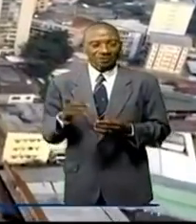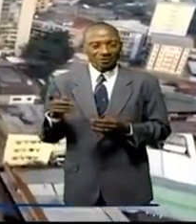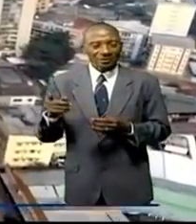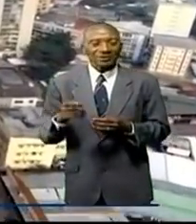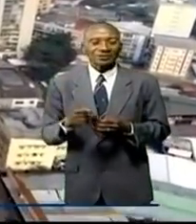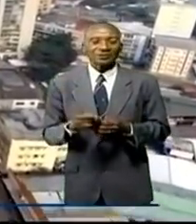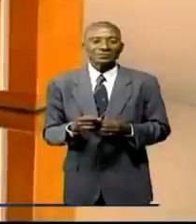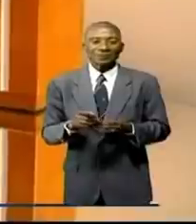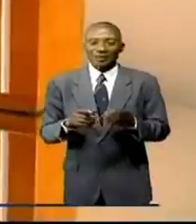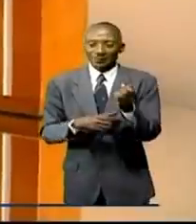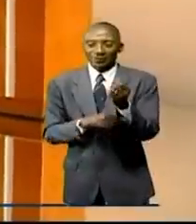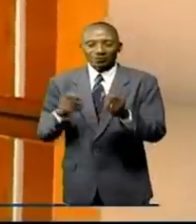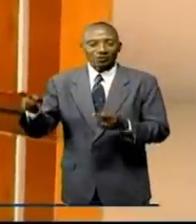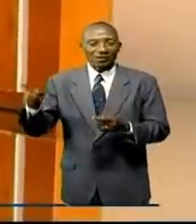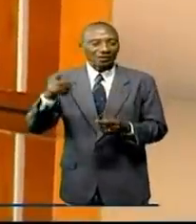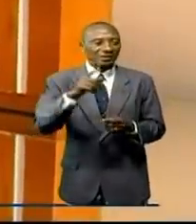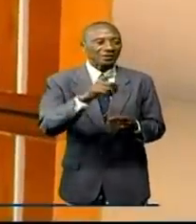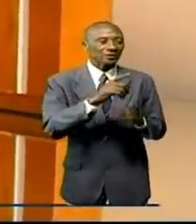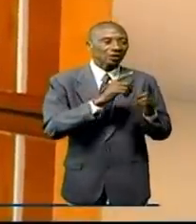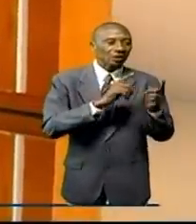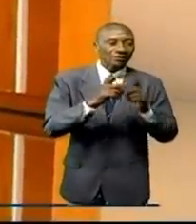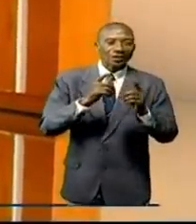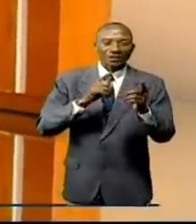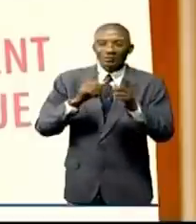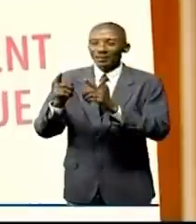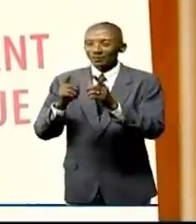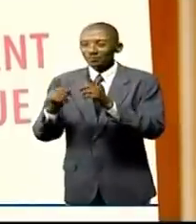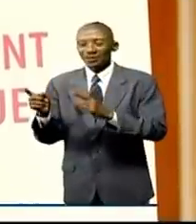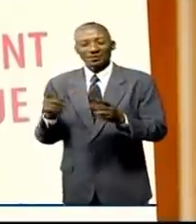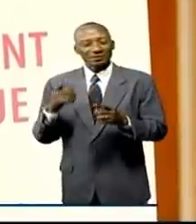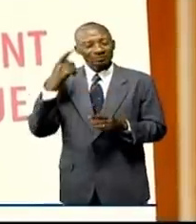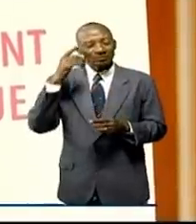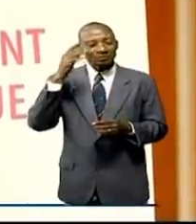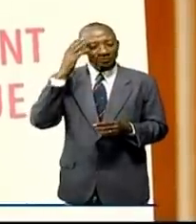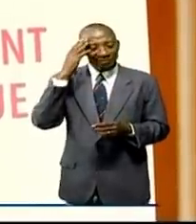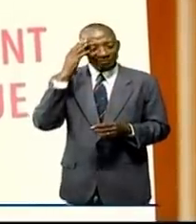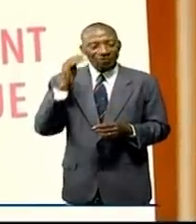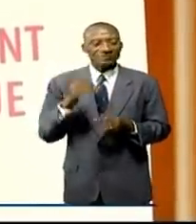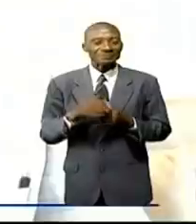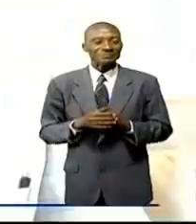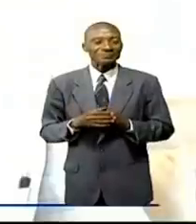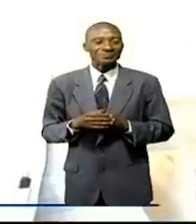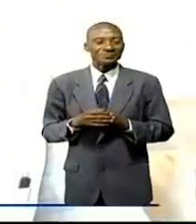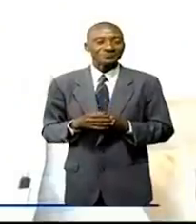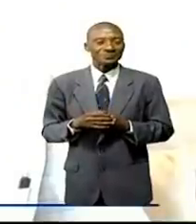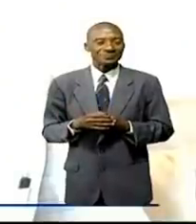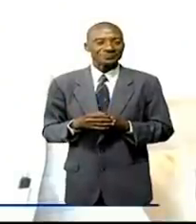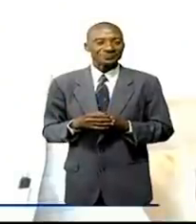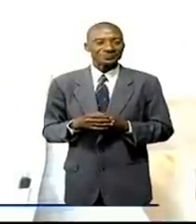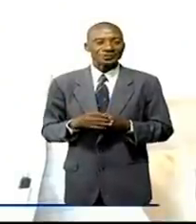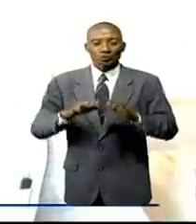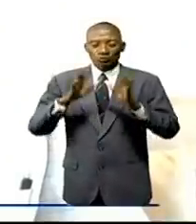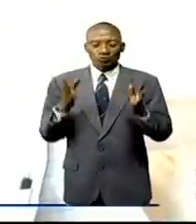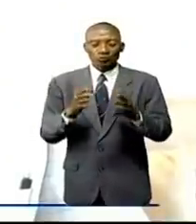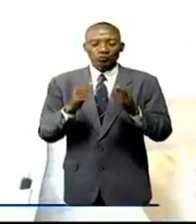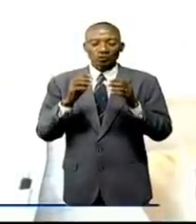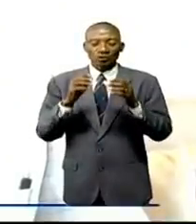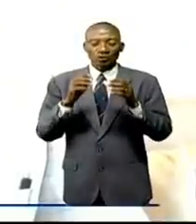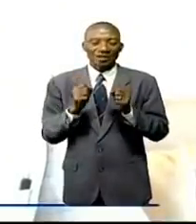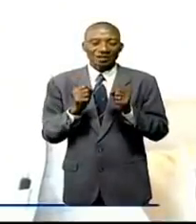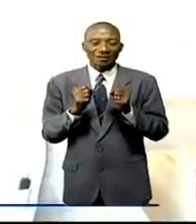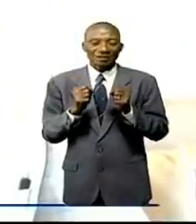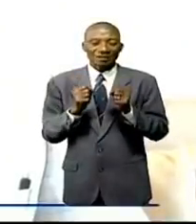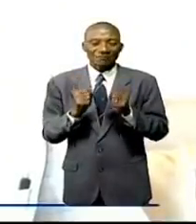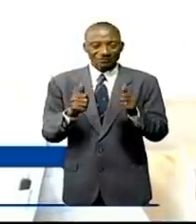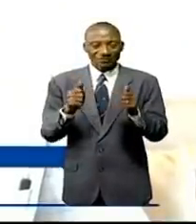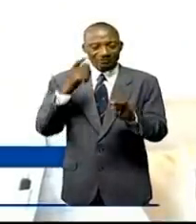entités territoriales et décentralisées 450 millions pour assurer leur développement. D'engager toutes les forces vives de changement